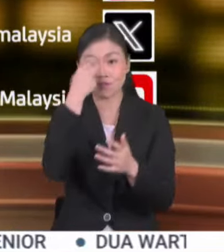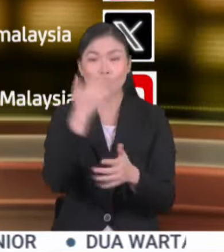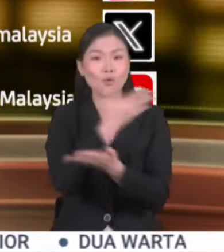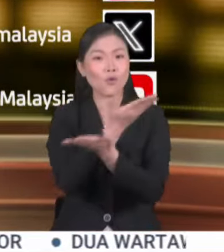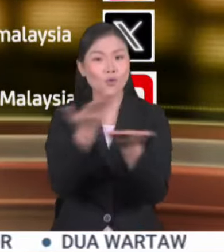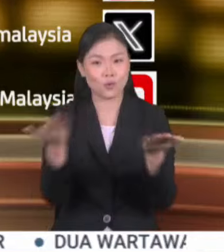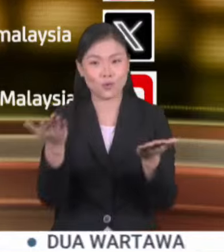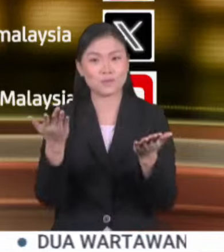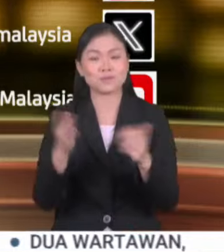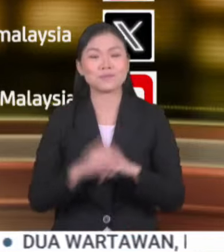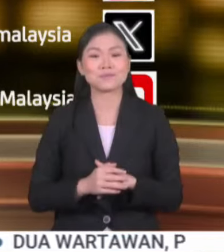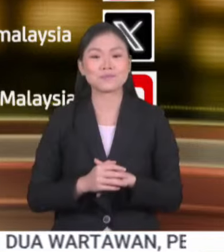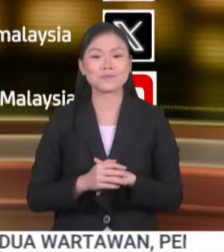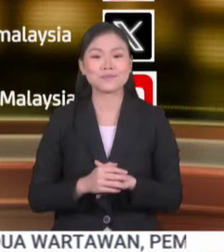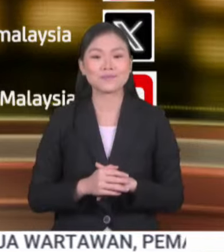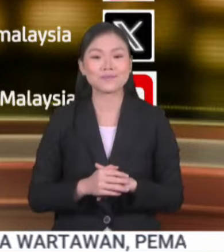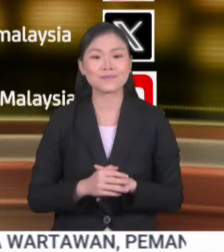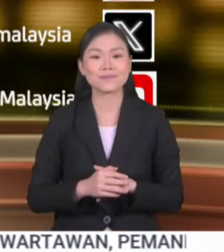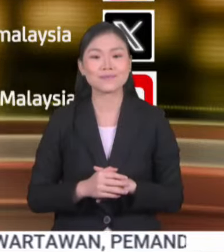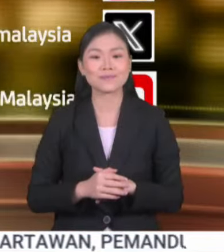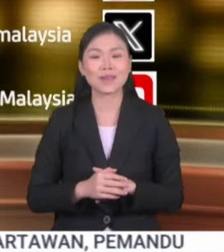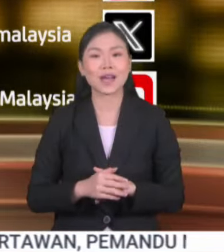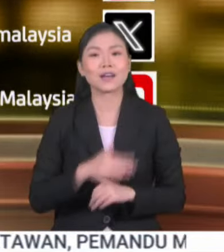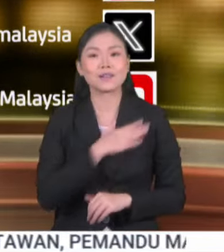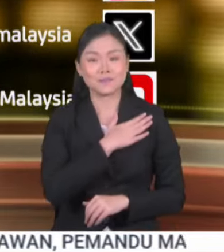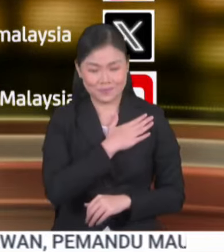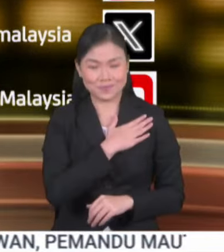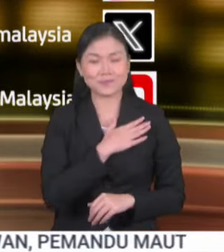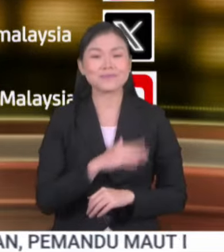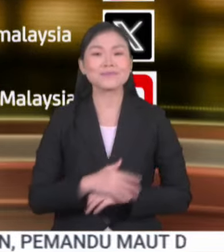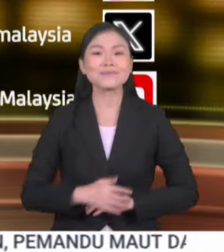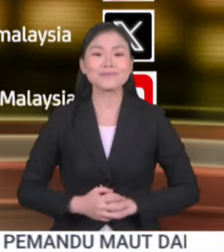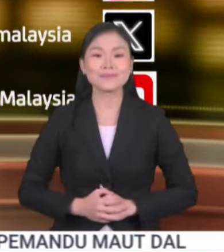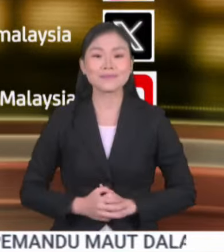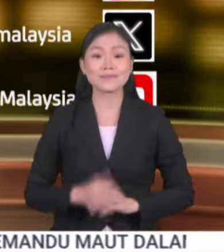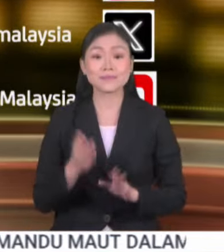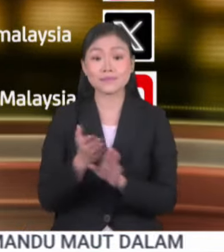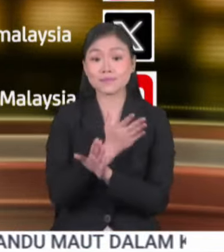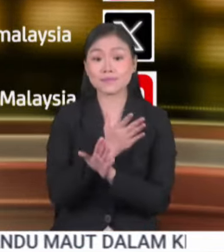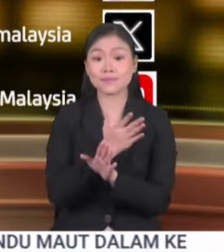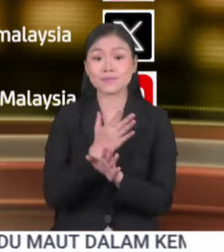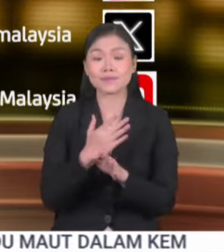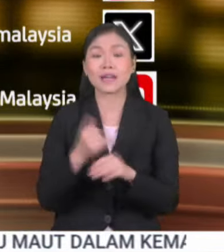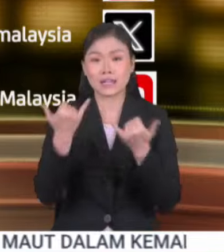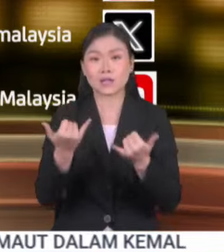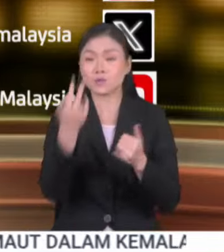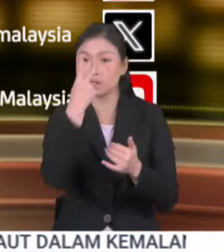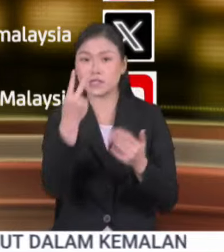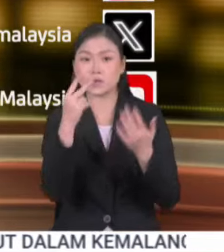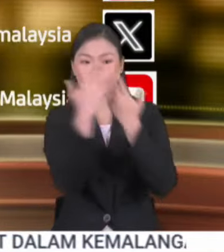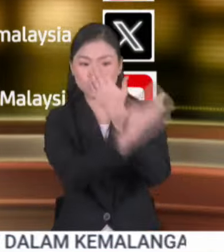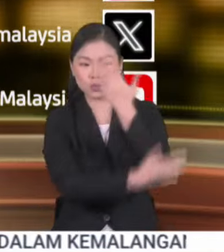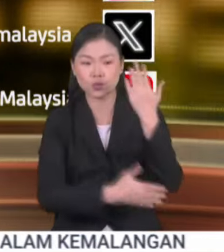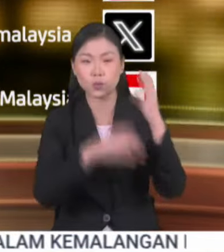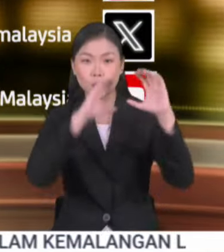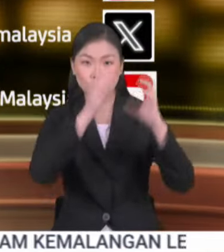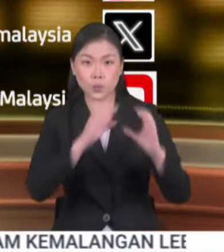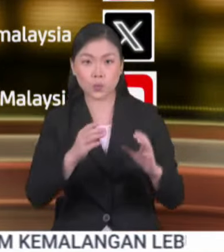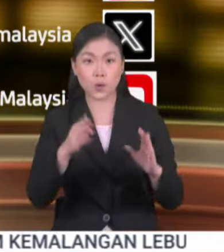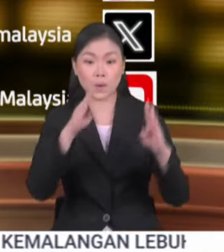semua yang menyambutnya serta selamat bercuti kepada semua. Sebelum kita berpisah, mari kita saksikan ramalan cuaca bagi